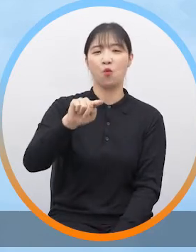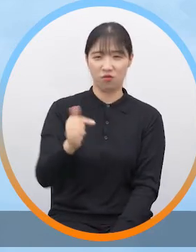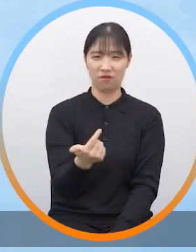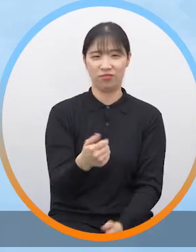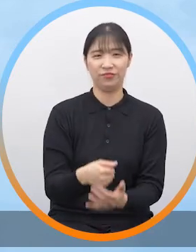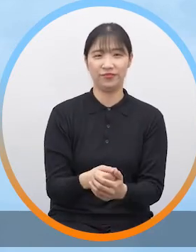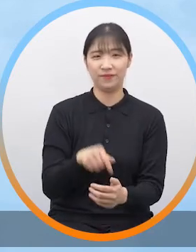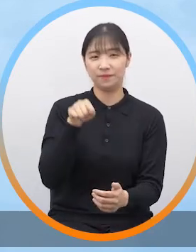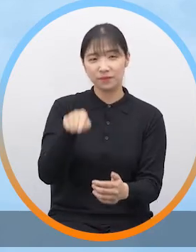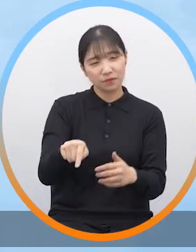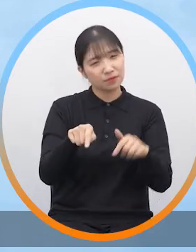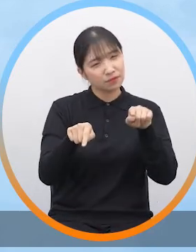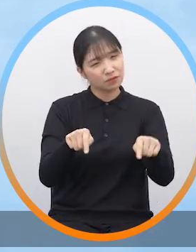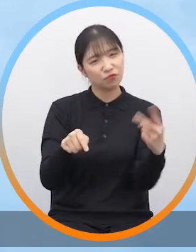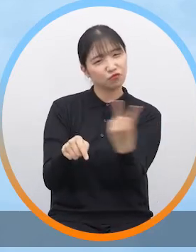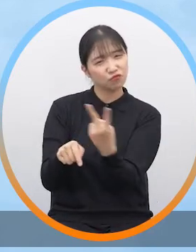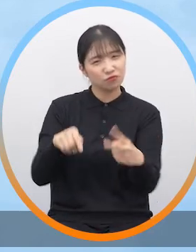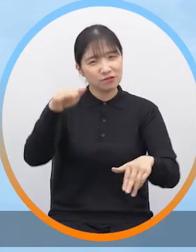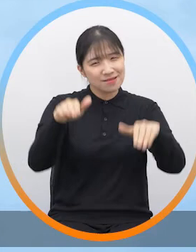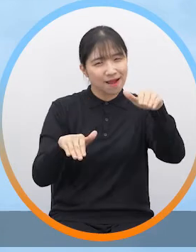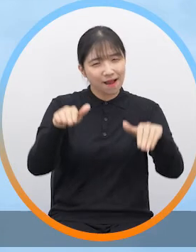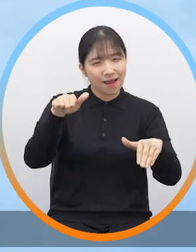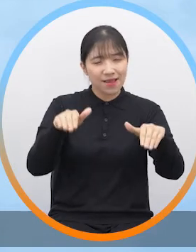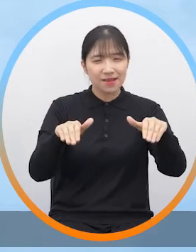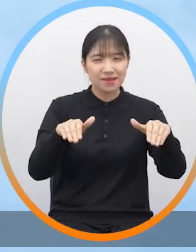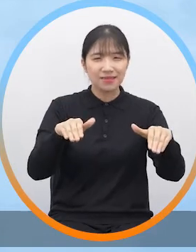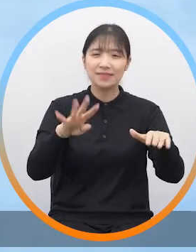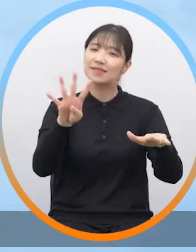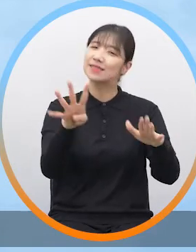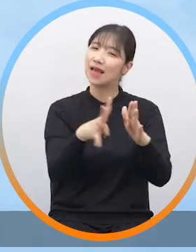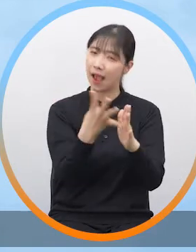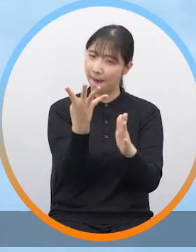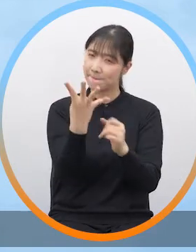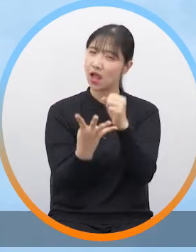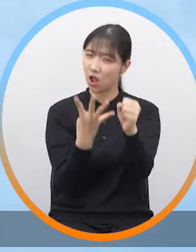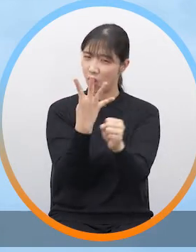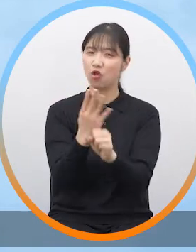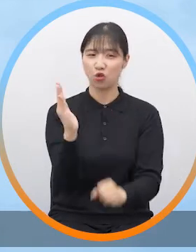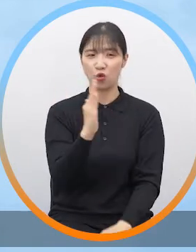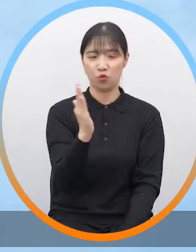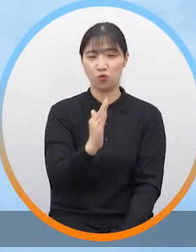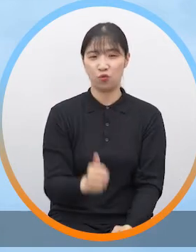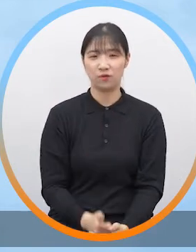분이 시기 차이는 한 400년 정도 차이가 나는데요.